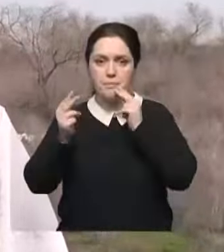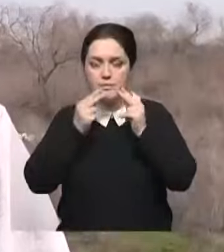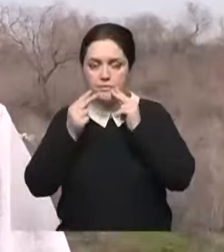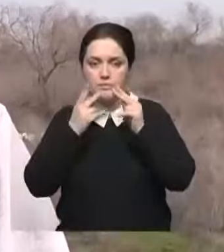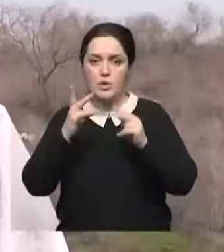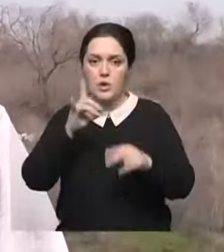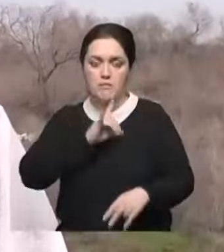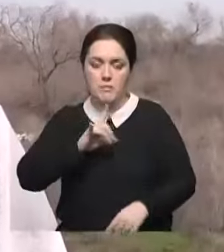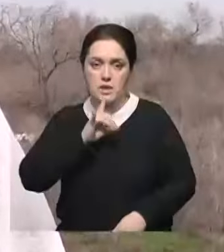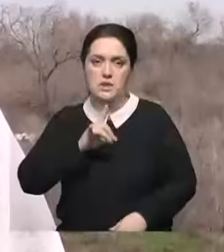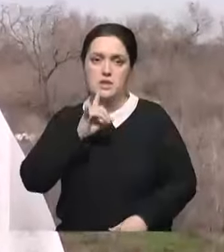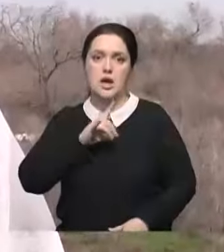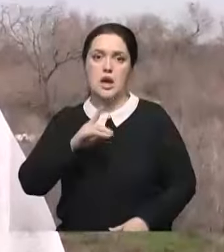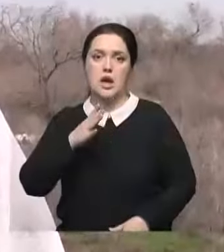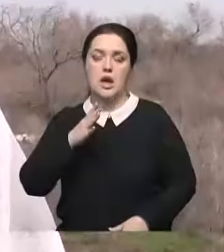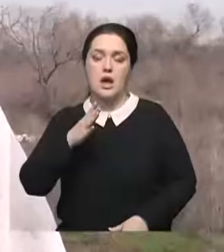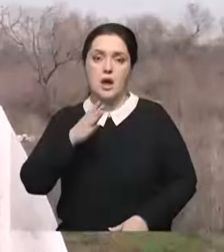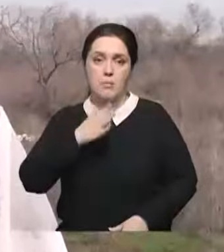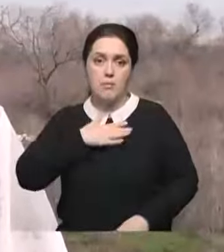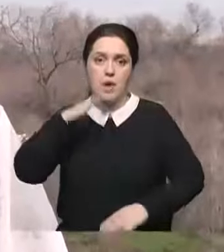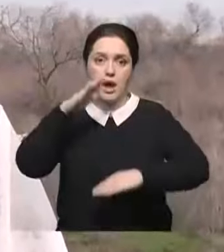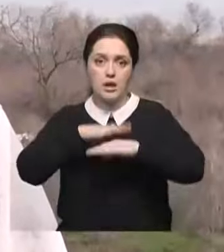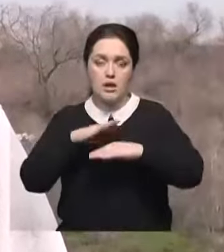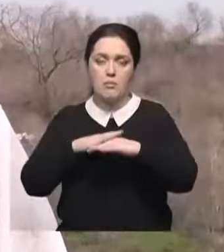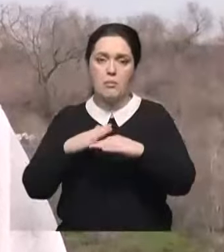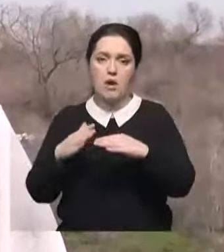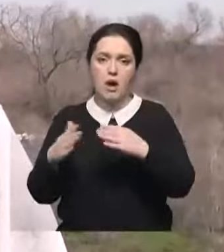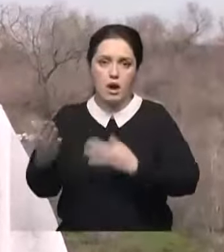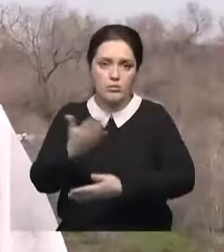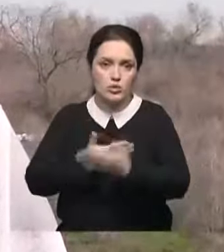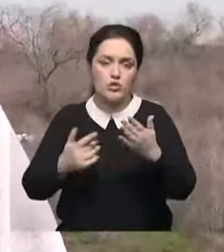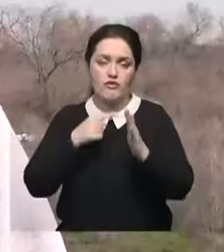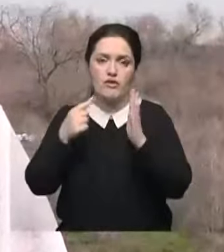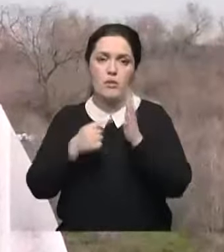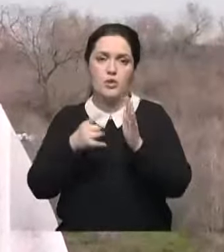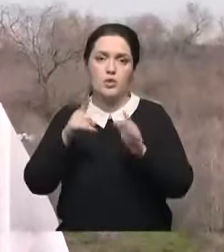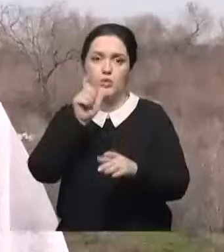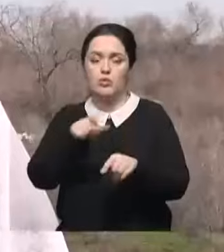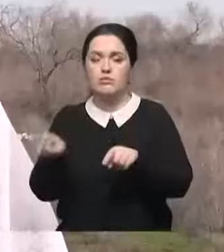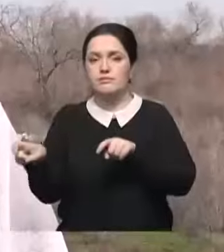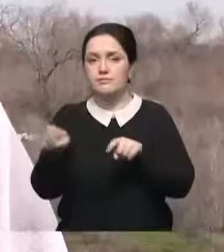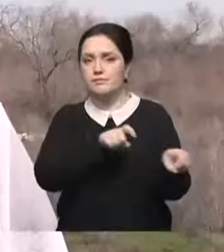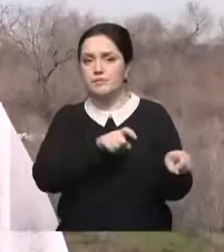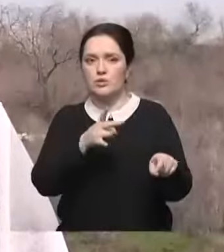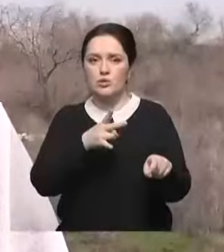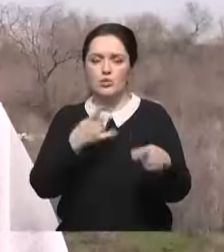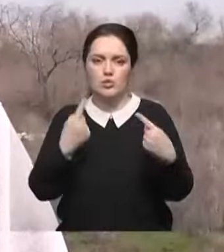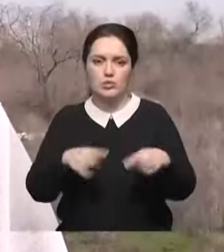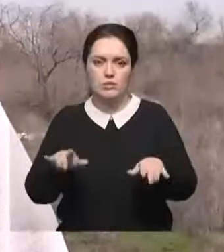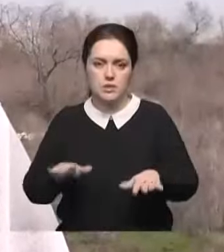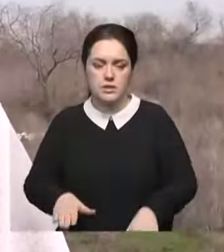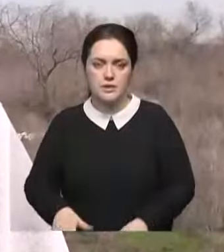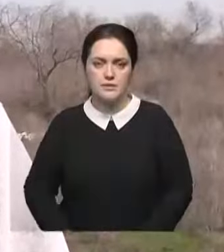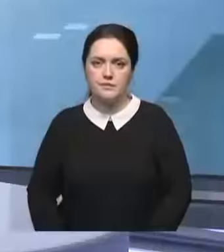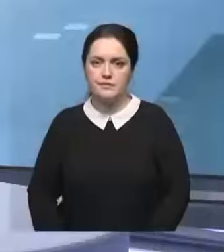горюче-смазочных материалов. Мы с местным акиматом вчера обсуждали вопросы о необходимости переселять граждан в безопасные места.